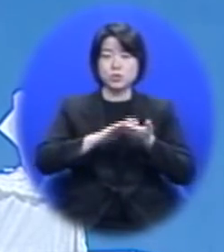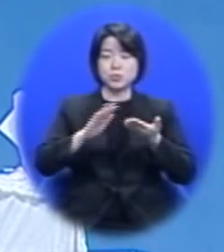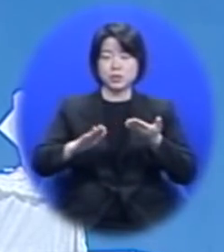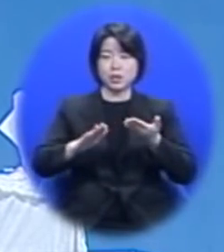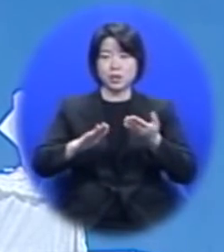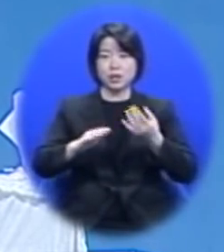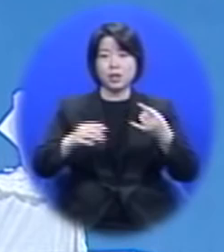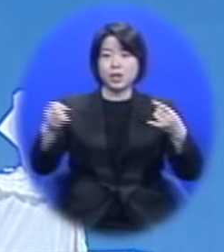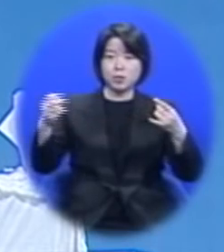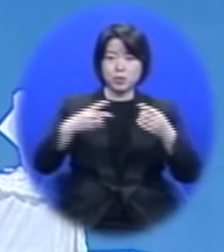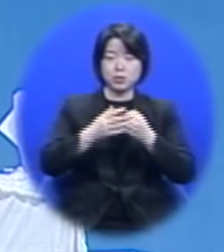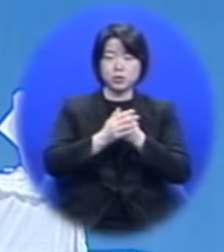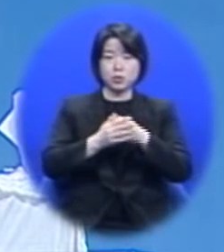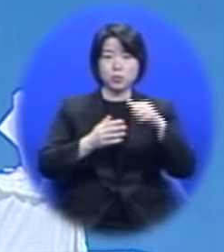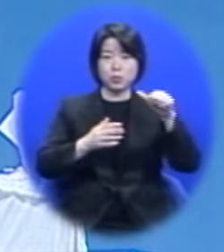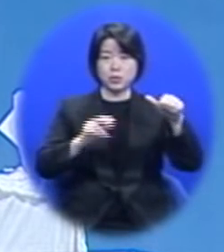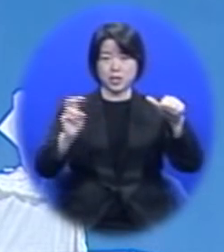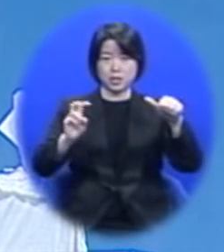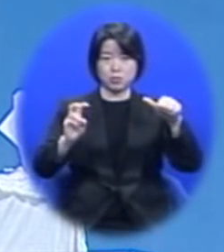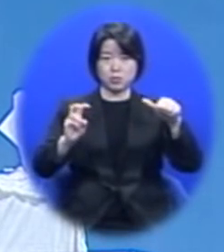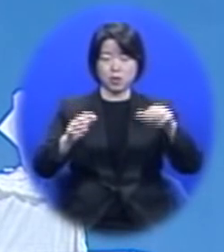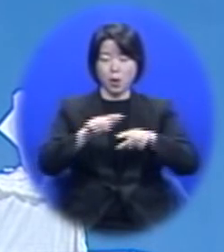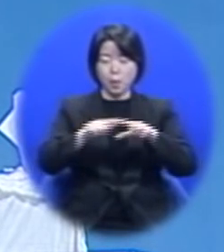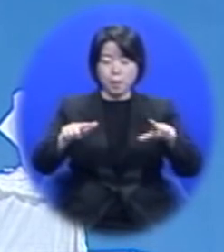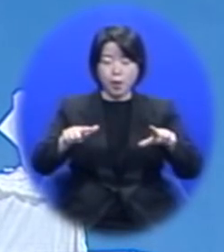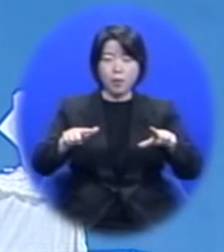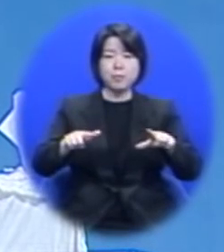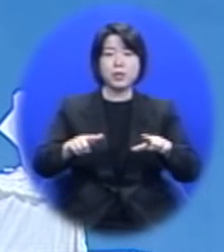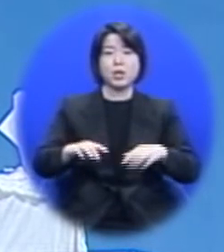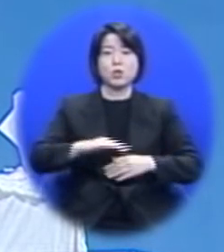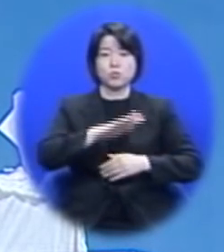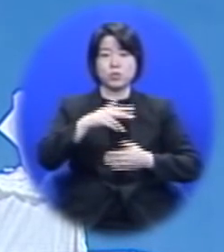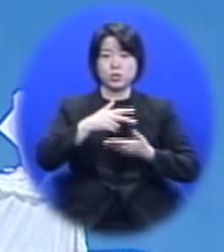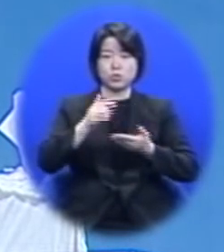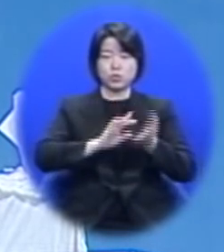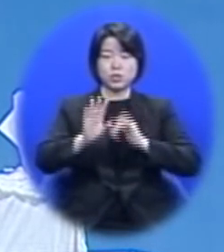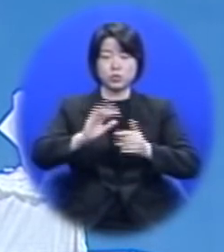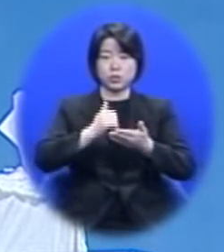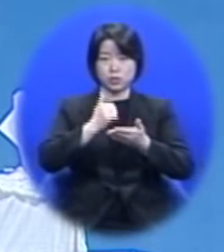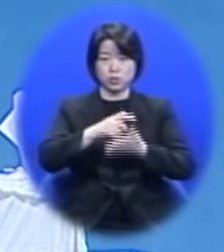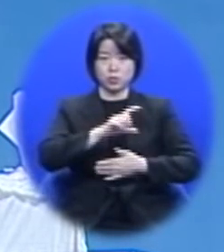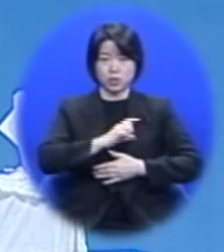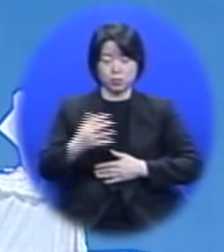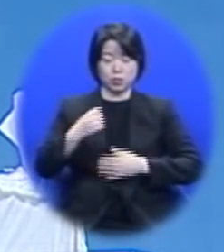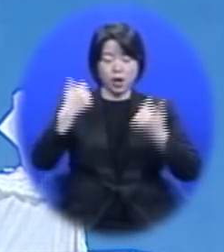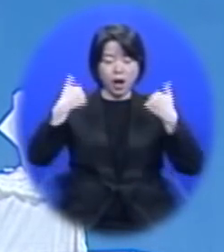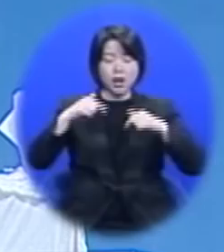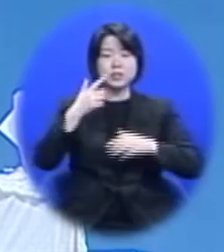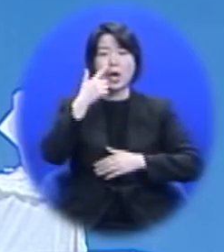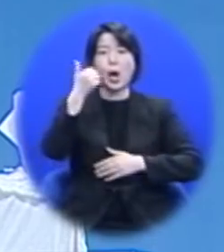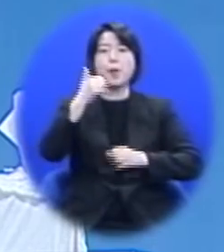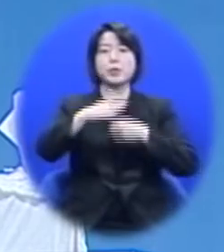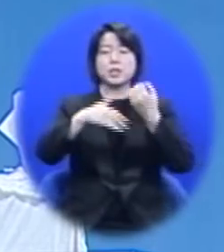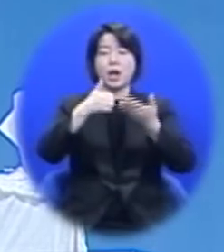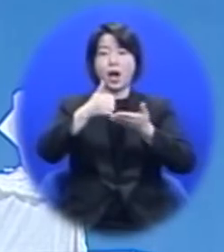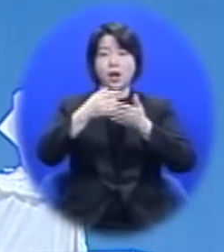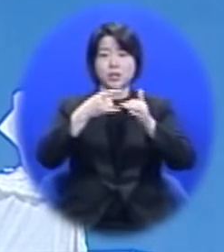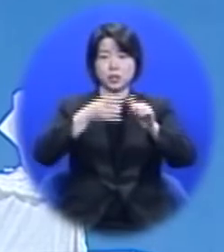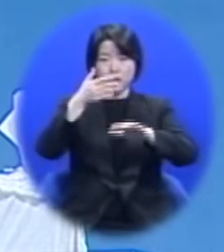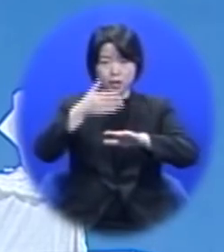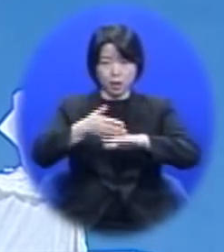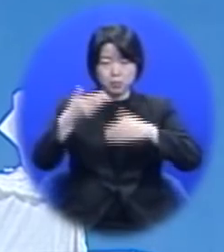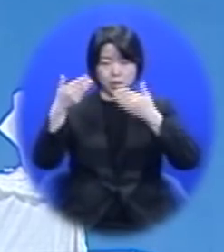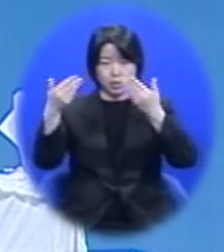에베소서 5장 20절에 범사에 우리 주 예수 그리스도의 이름으로 항상 아버지 하나님께 감사하며,